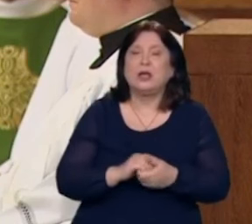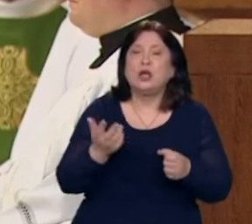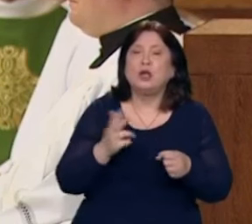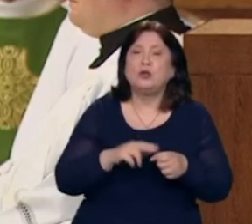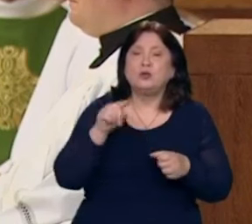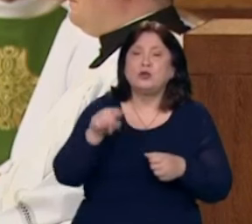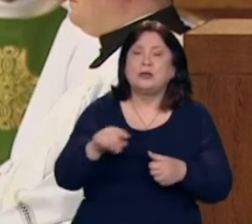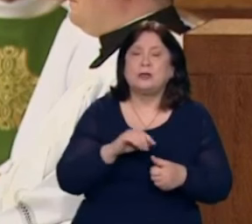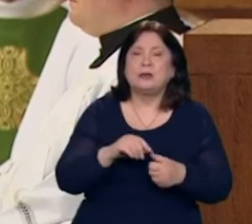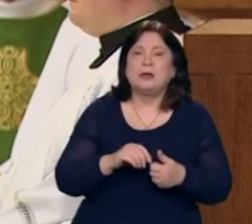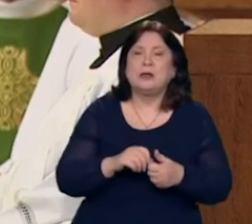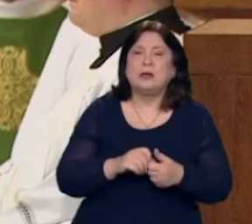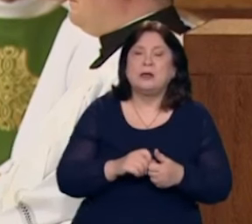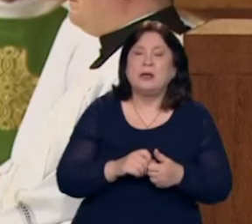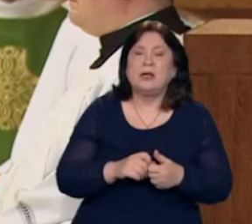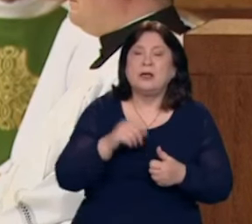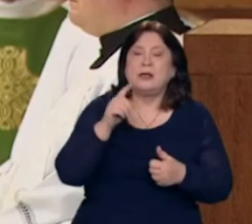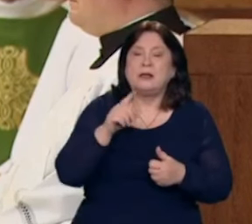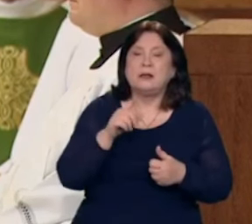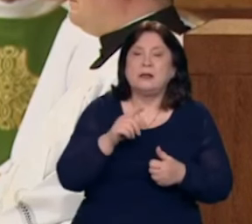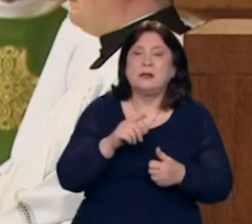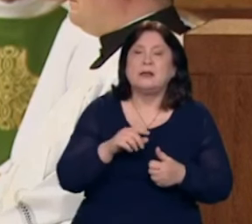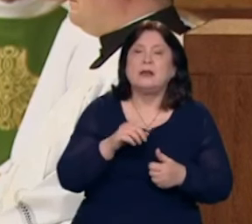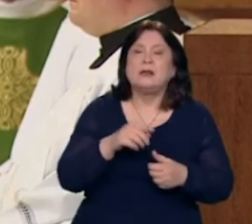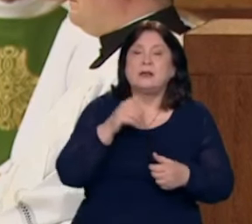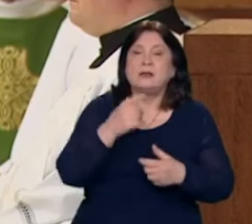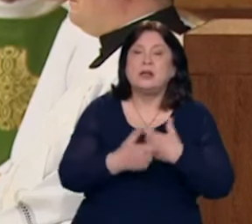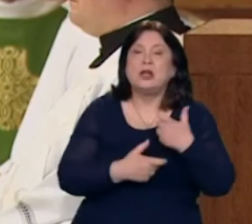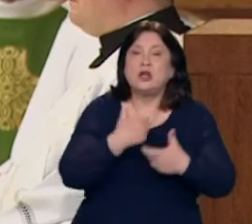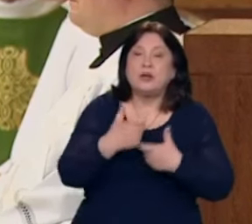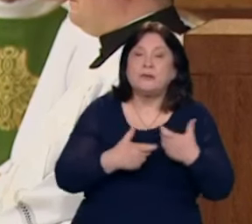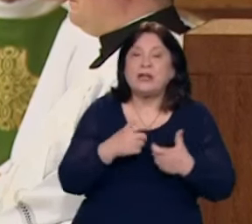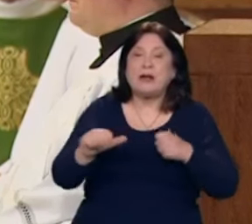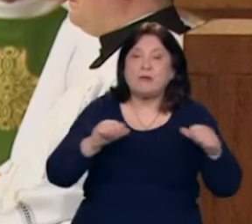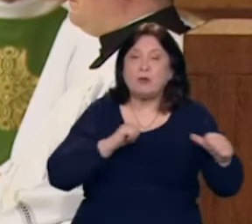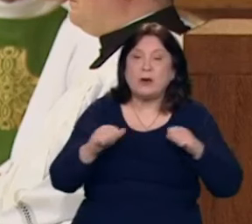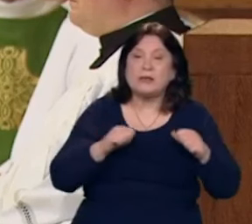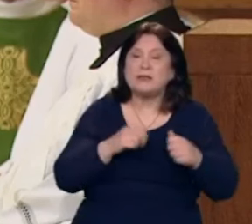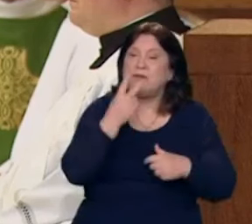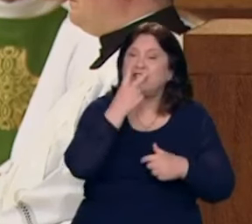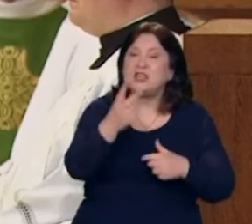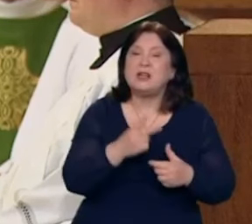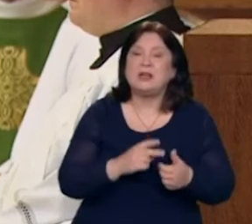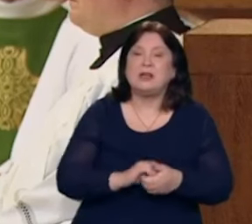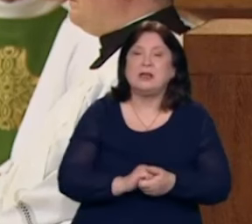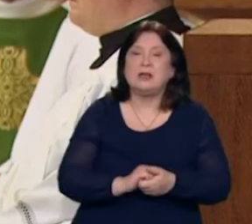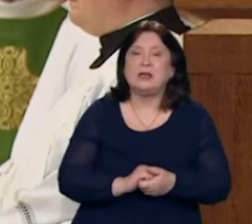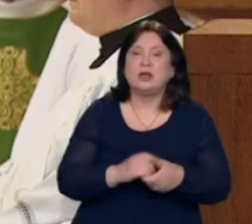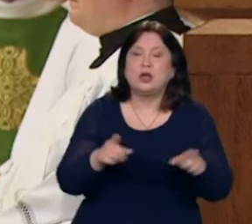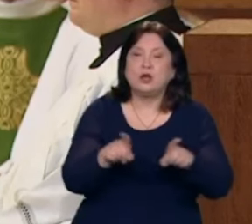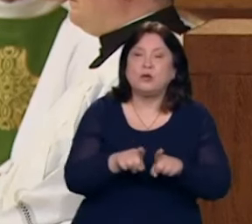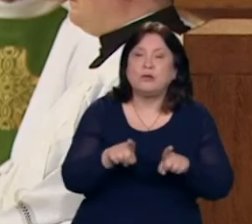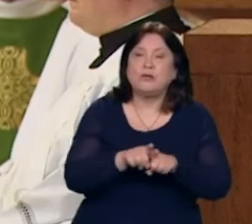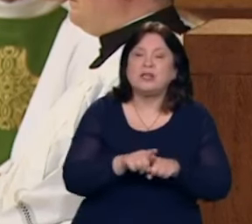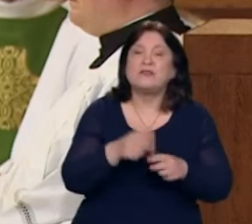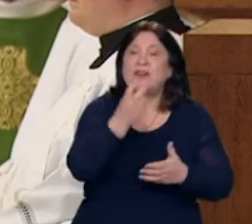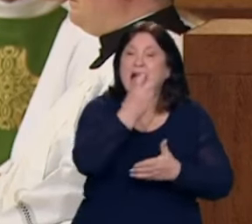którzy narzędzie sprawowania SJ władzy widzieli także w